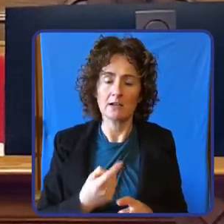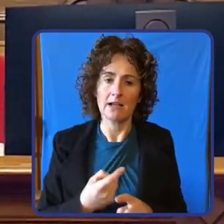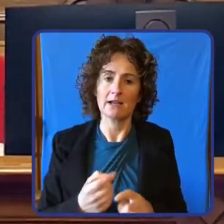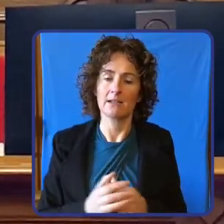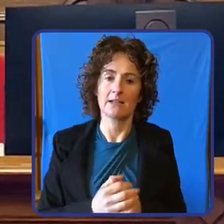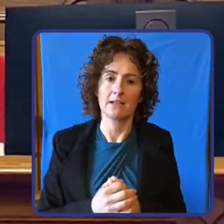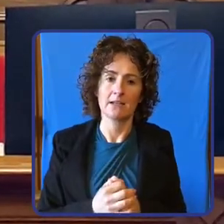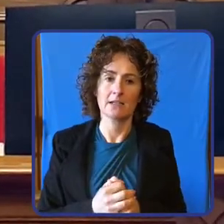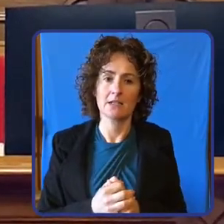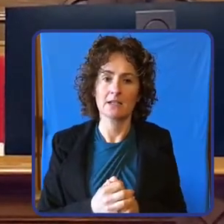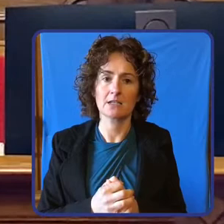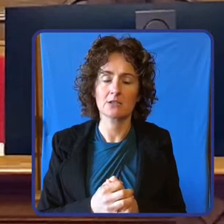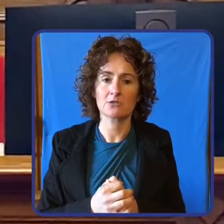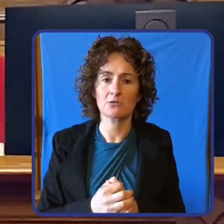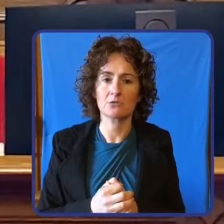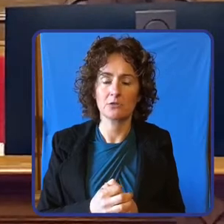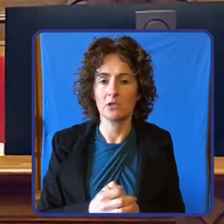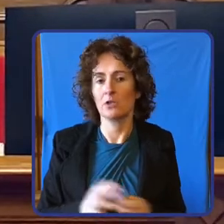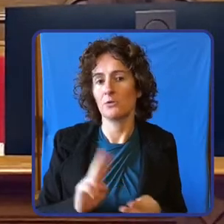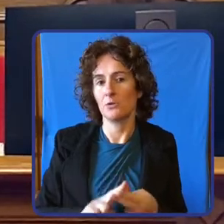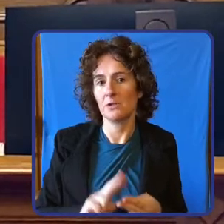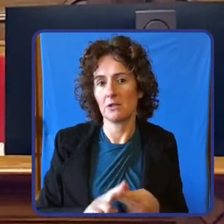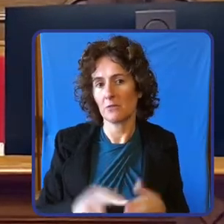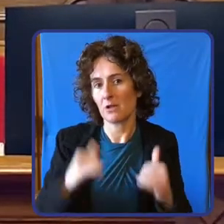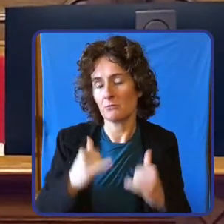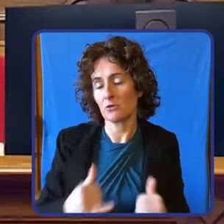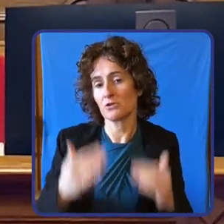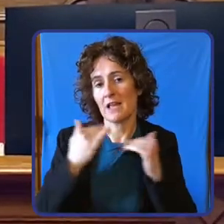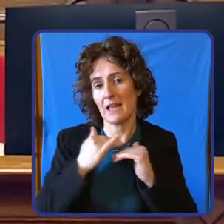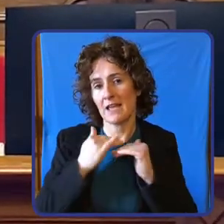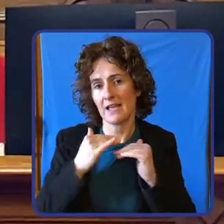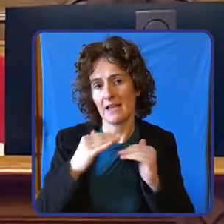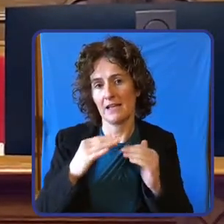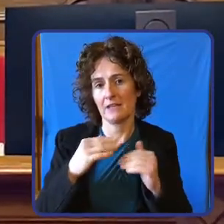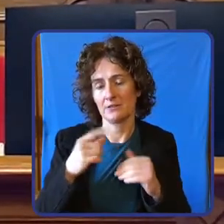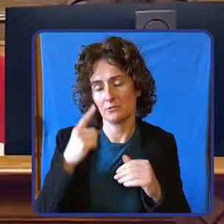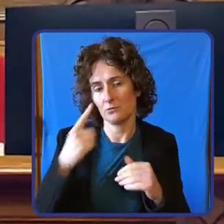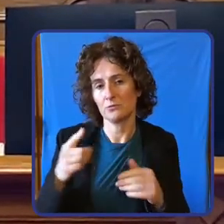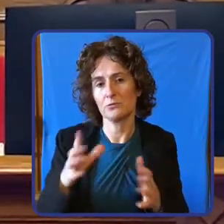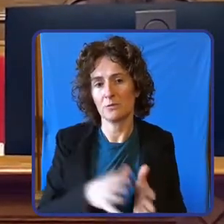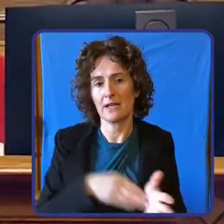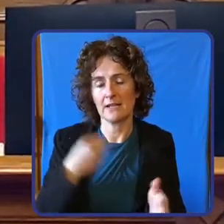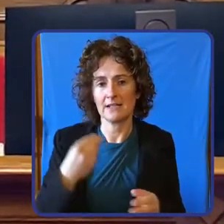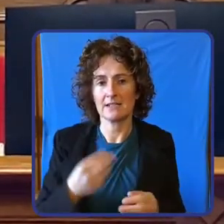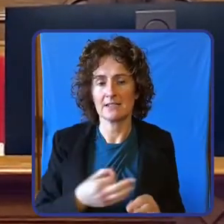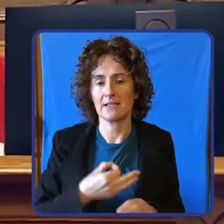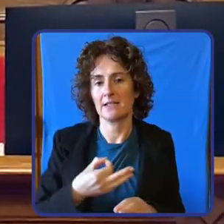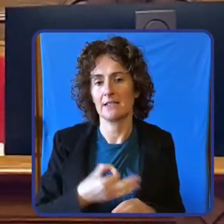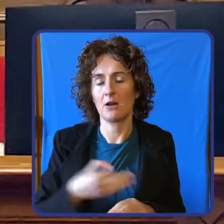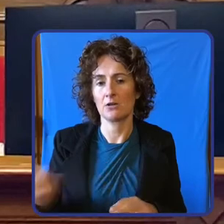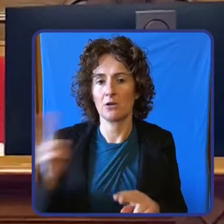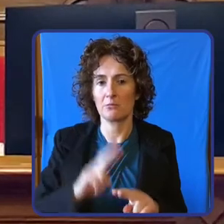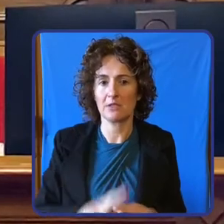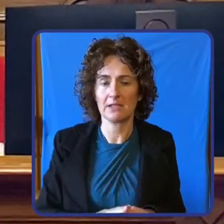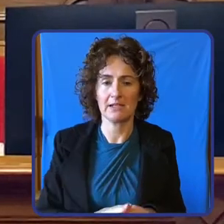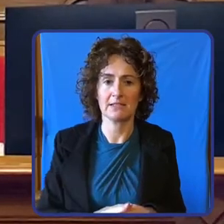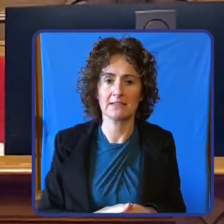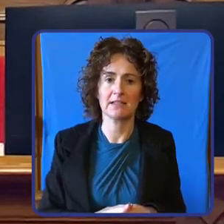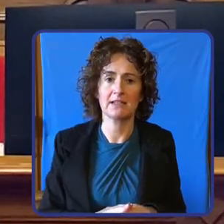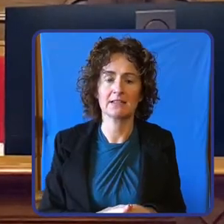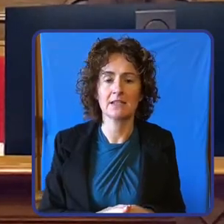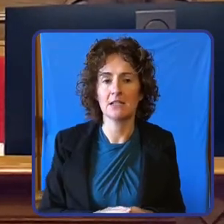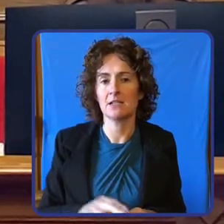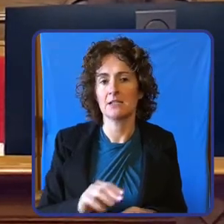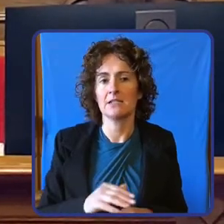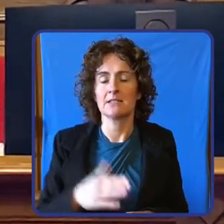viszontválaszokat. Ünnepeljük meg azt, hogy el tudjuk kezdeni a napirendjeinket. Köszönöm szépen. Mindenki mástól megértést